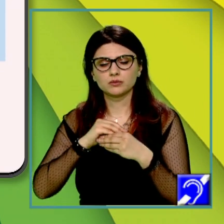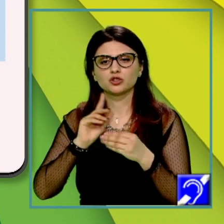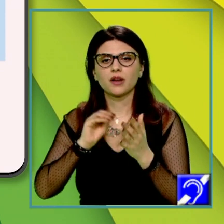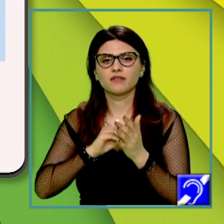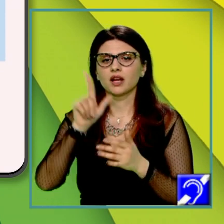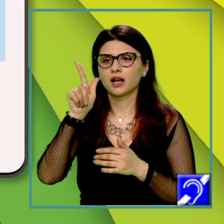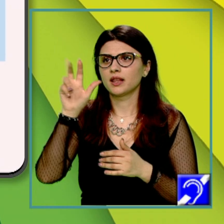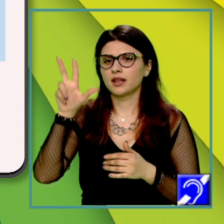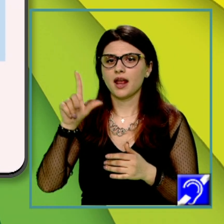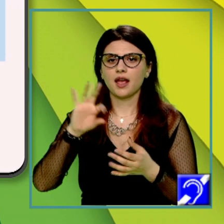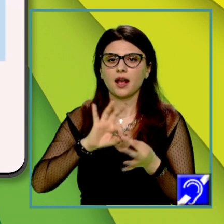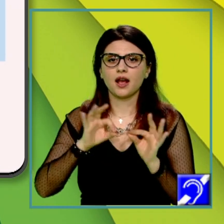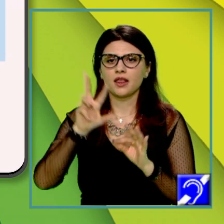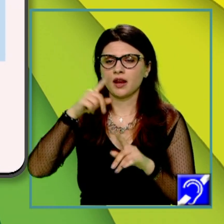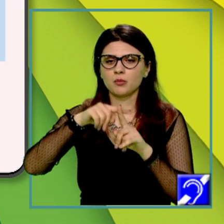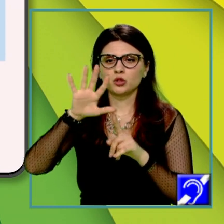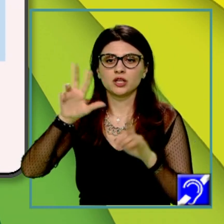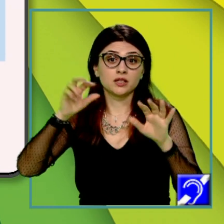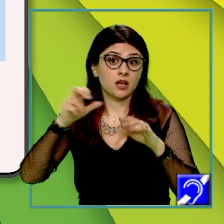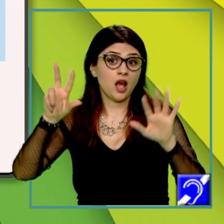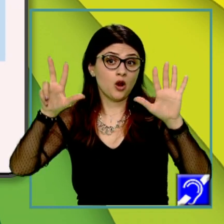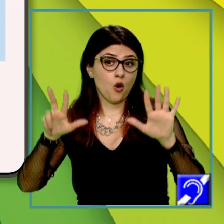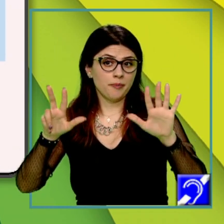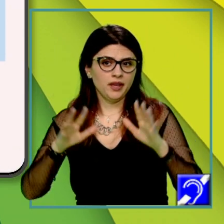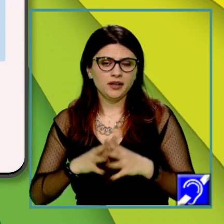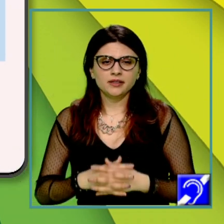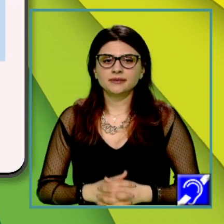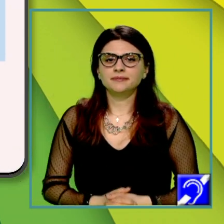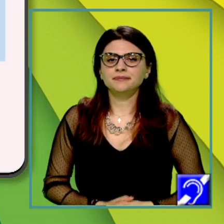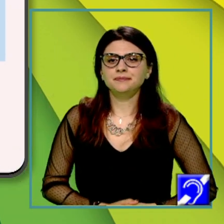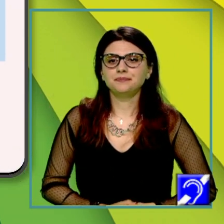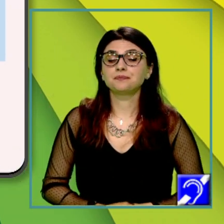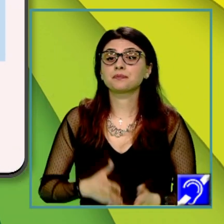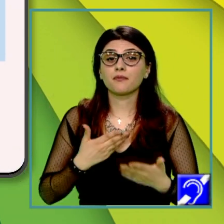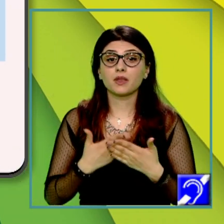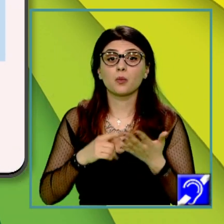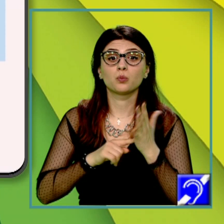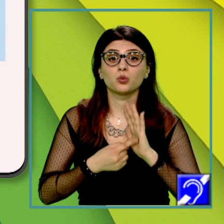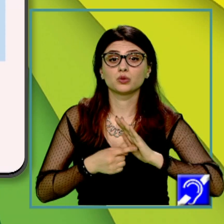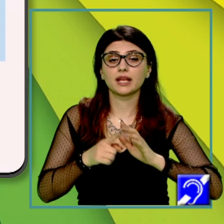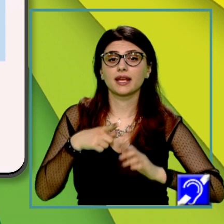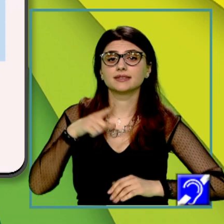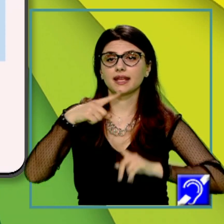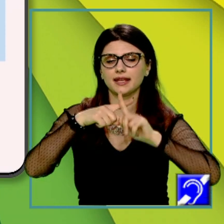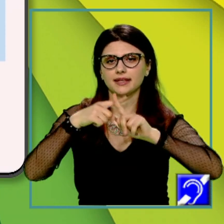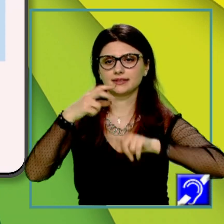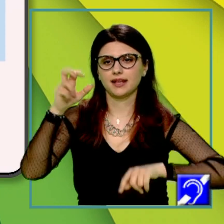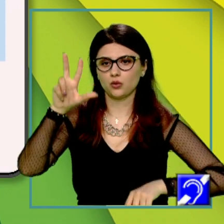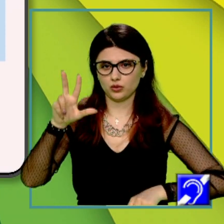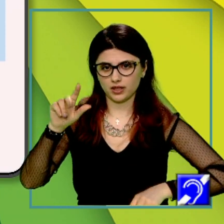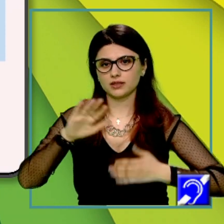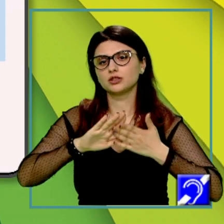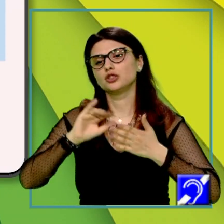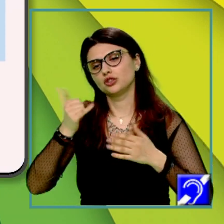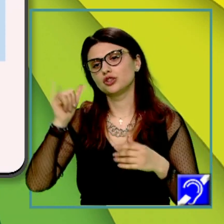g de 3 egal cu trei purcei mici egal cu opt Așadar coordonatele punctului de intersecție sunt x egal